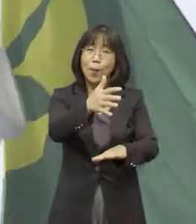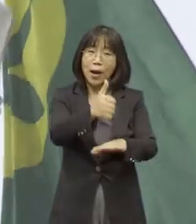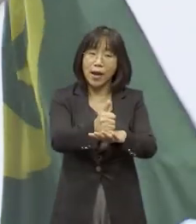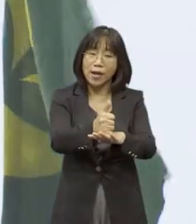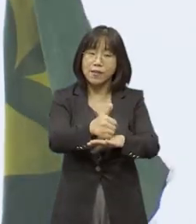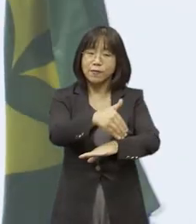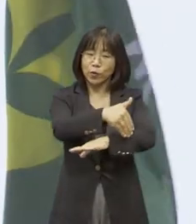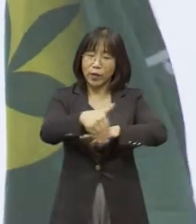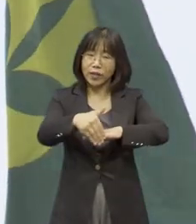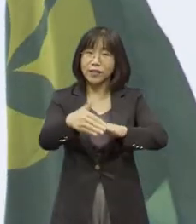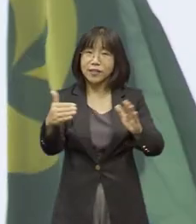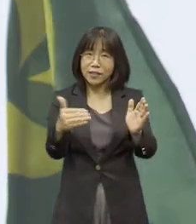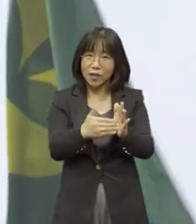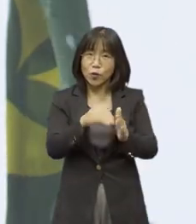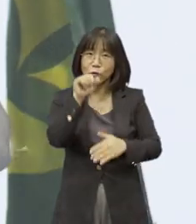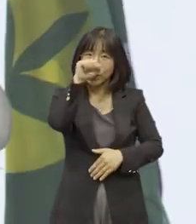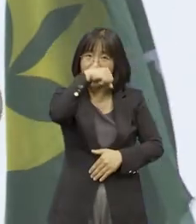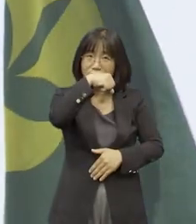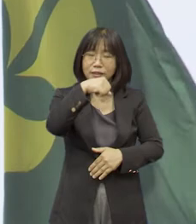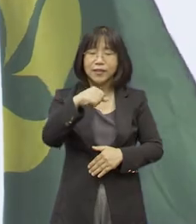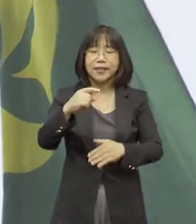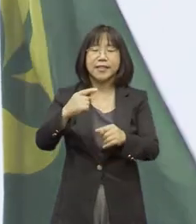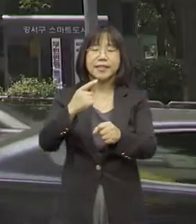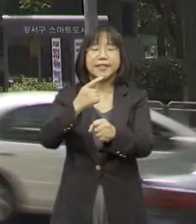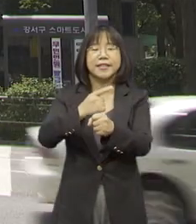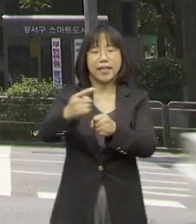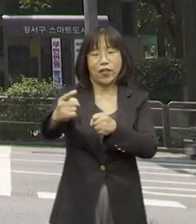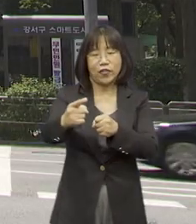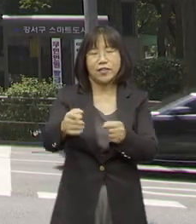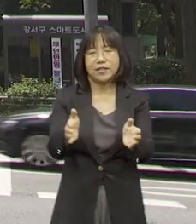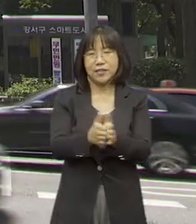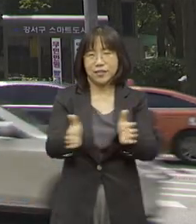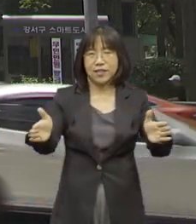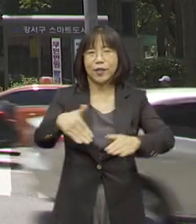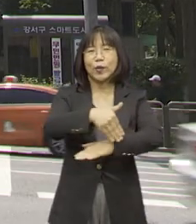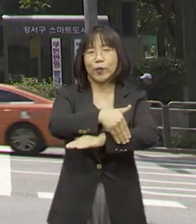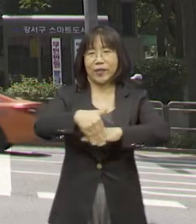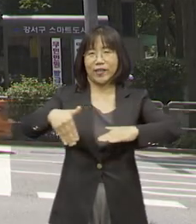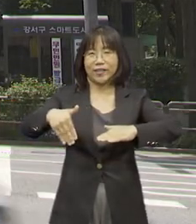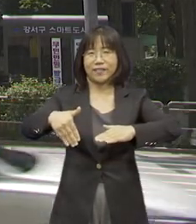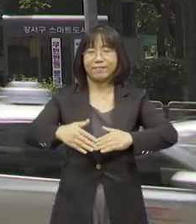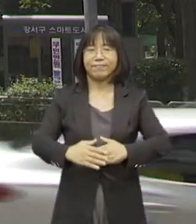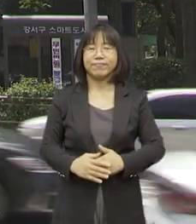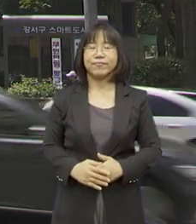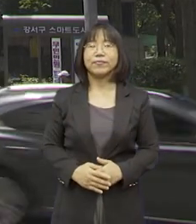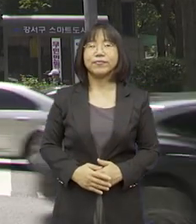예산은 올해 말 편성된 뒤 내년부터 관련 사업이 시행될 예정입니다.